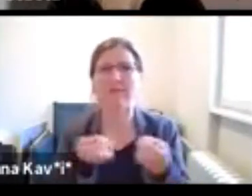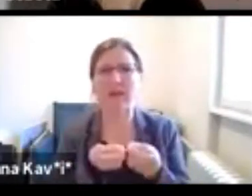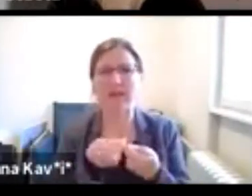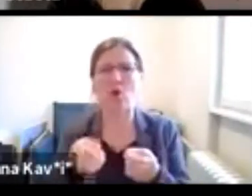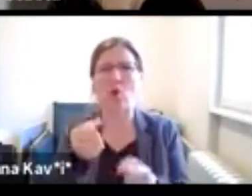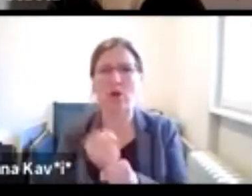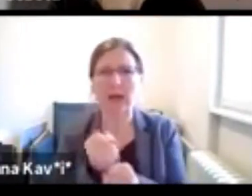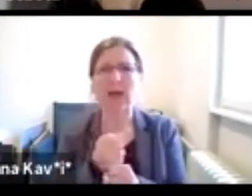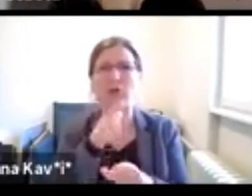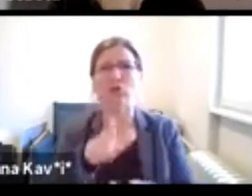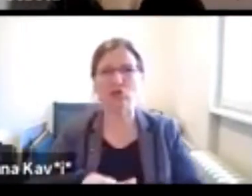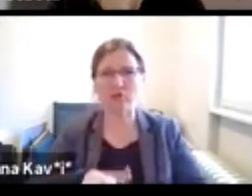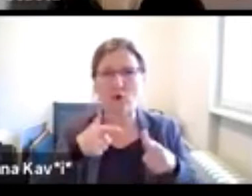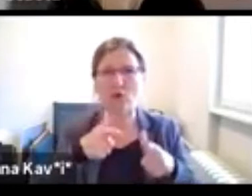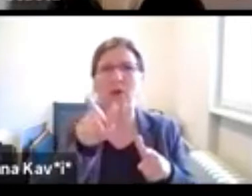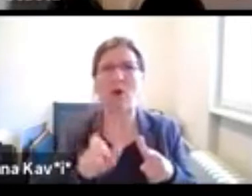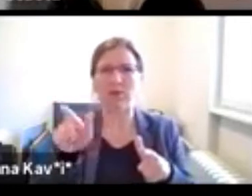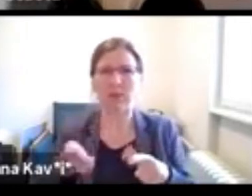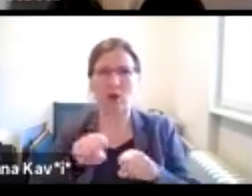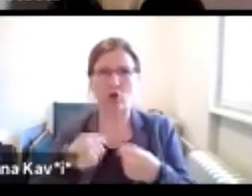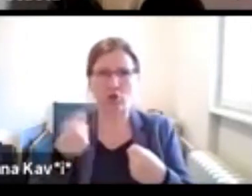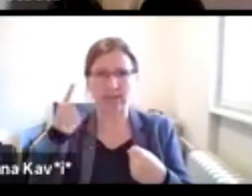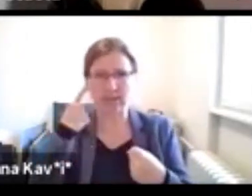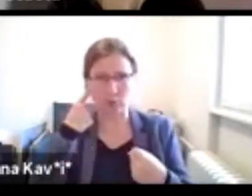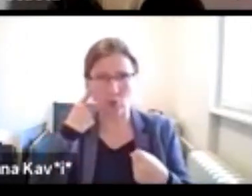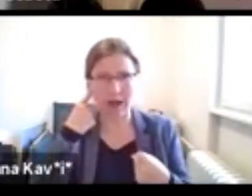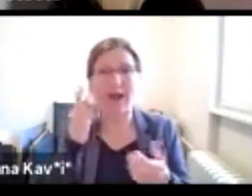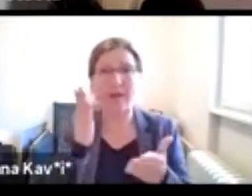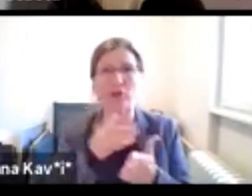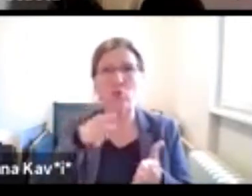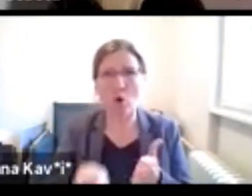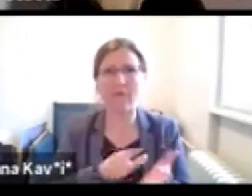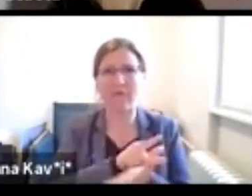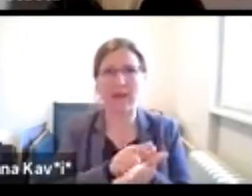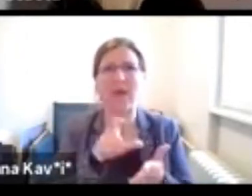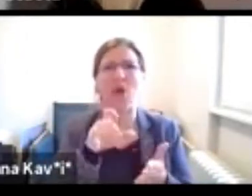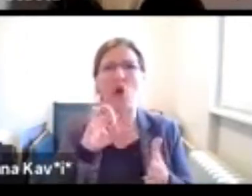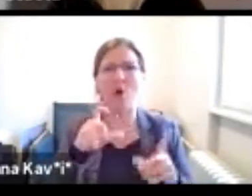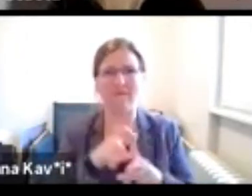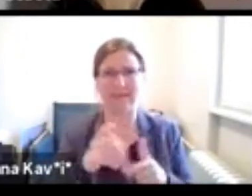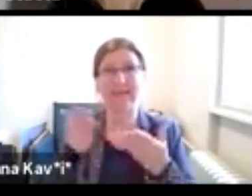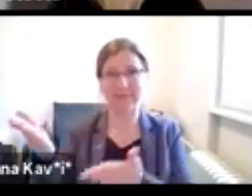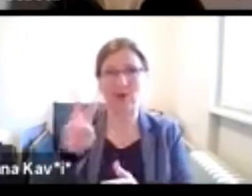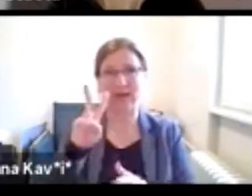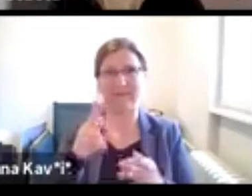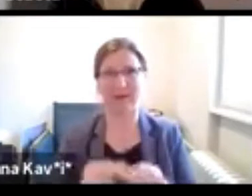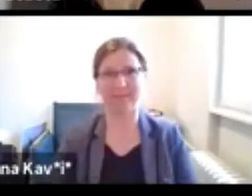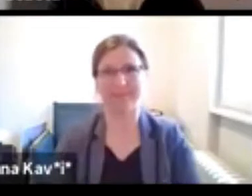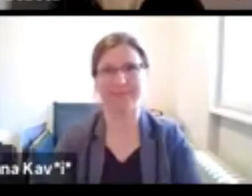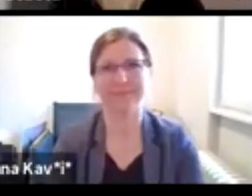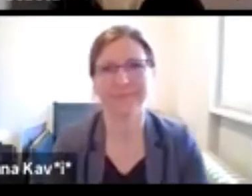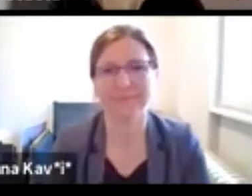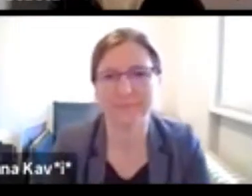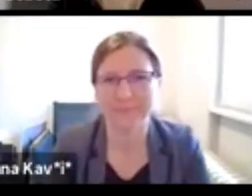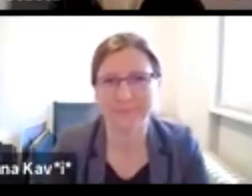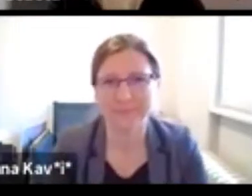u životu s osobama s oštećena sluha u ovim COVID vremenima. Izvoli, Iva. Hvala Višnja.